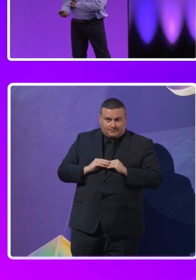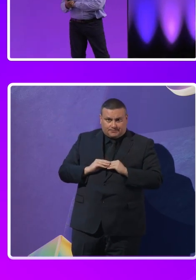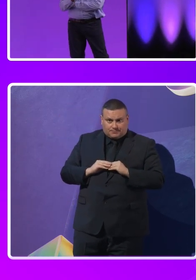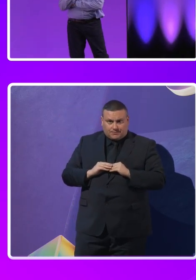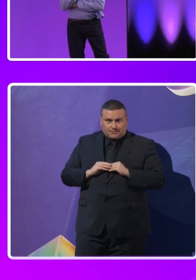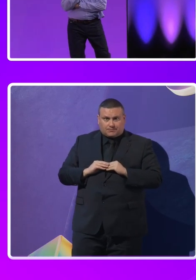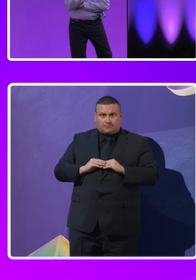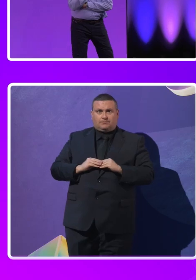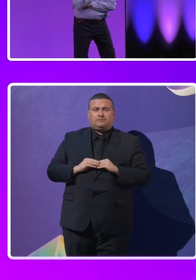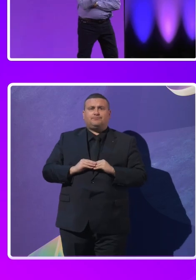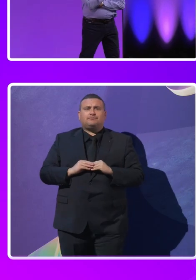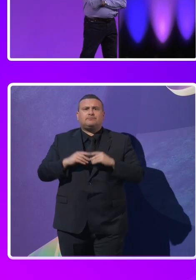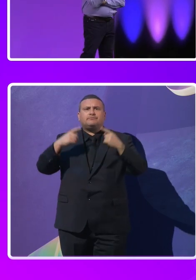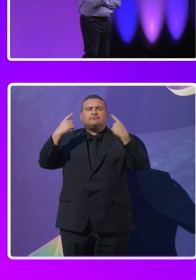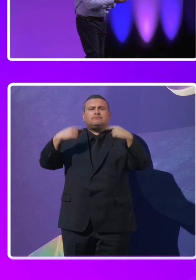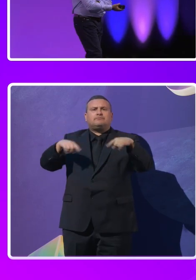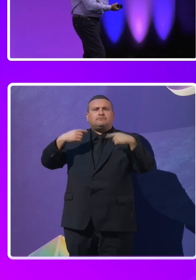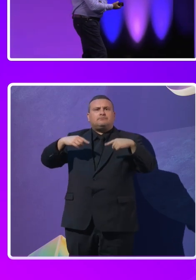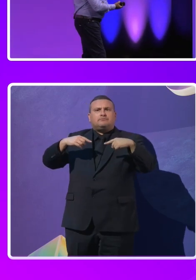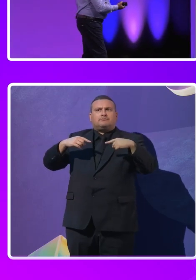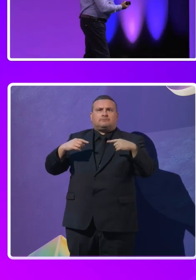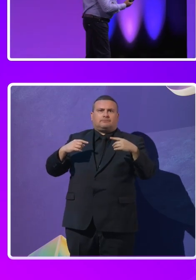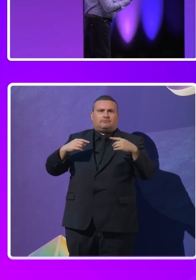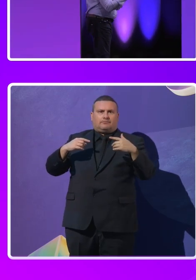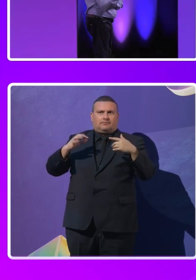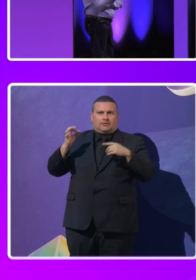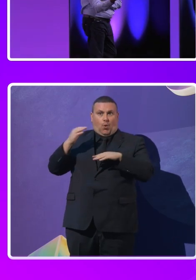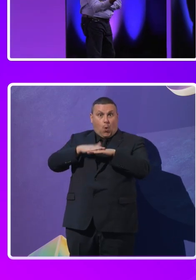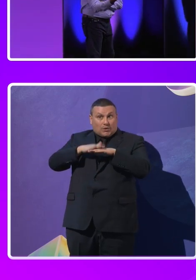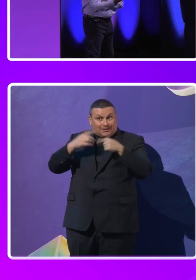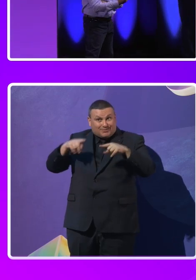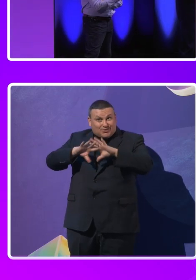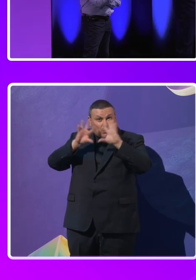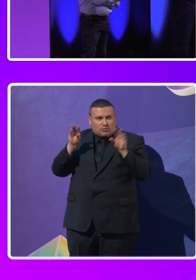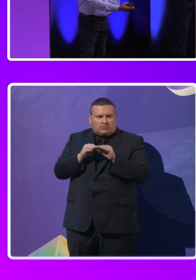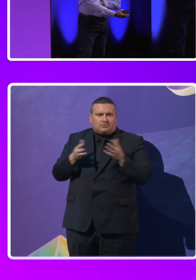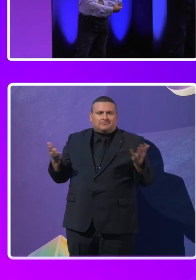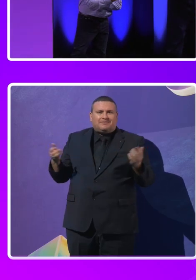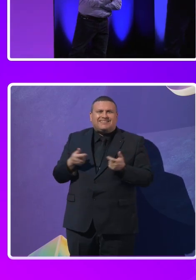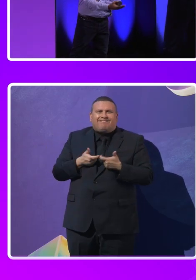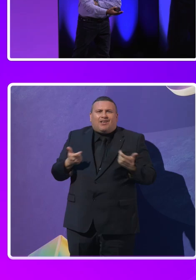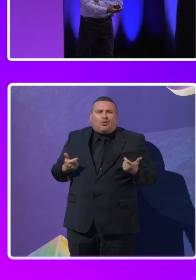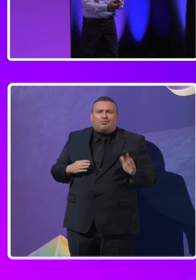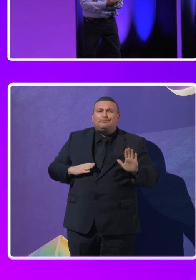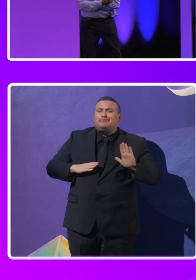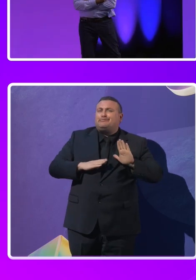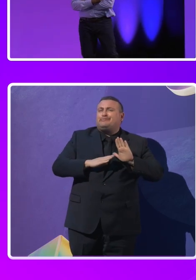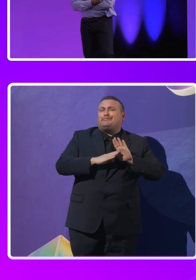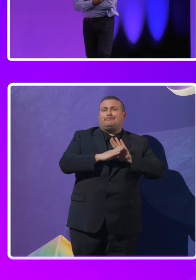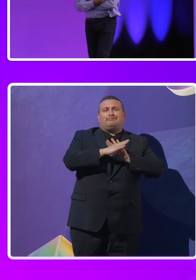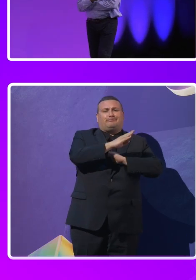abbracciare queste cose ci permette di essere più veloci nello sviluppo e questo ci ci consente di accelerare il rilascio delle